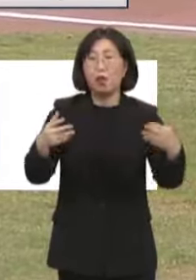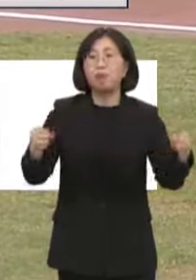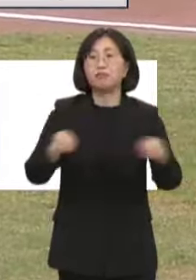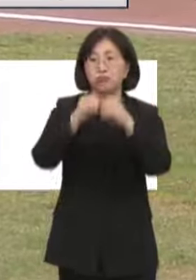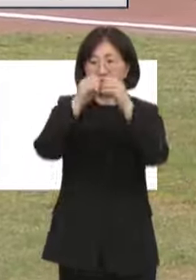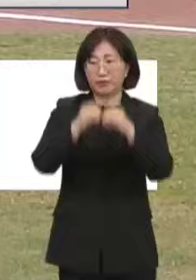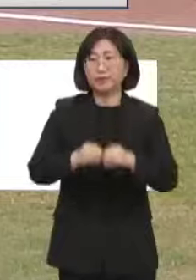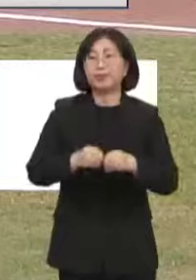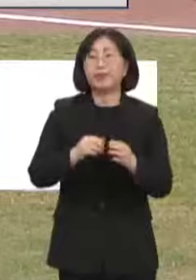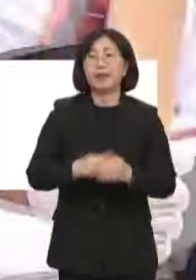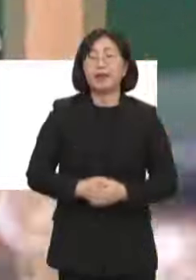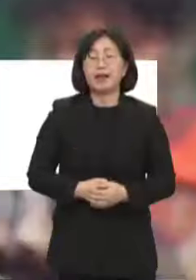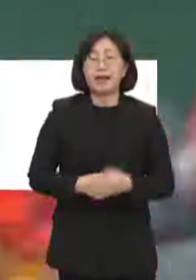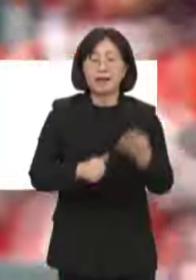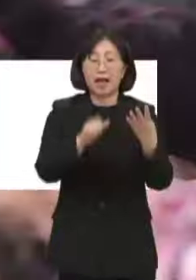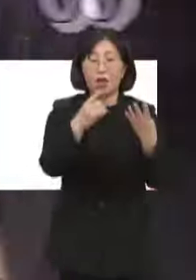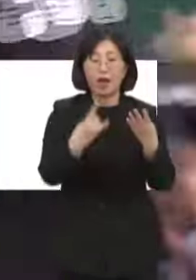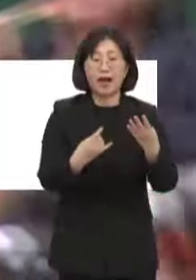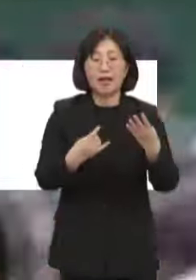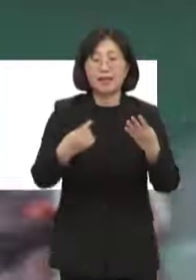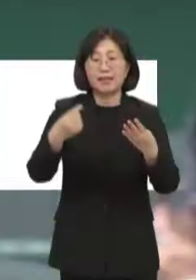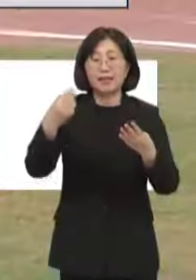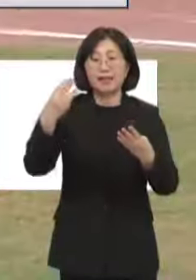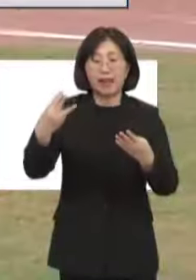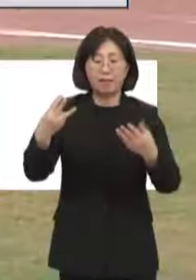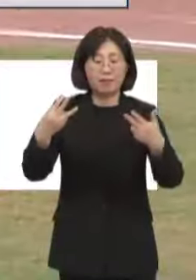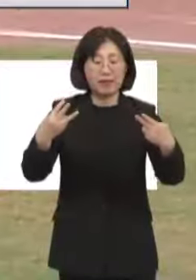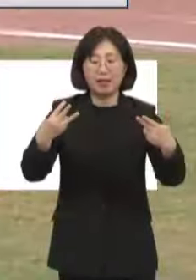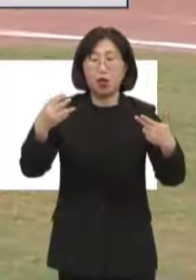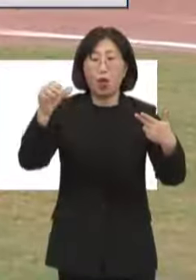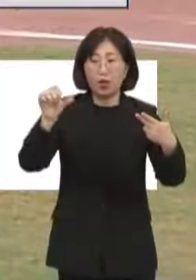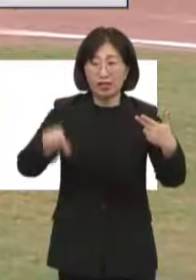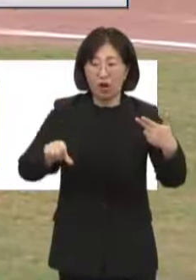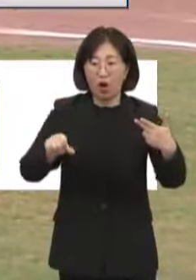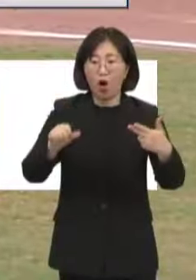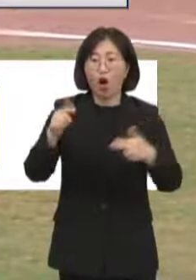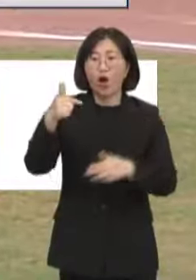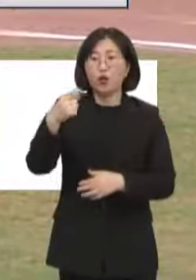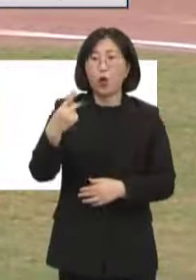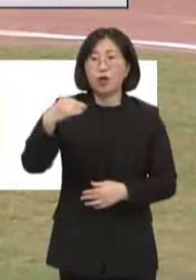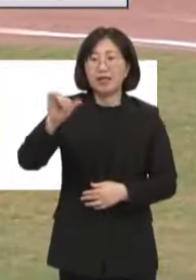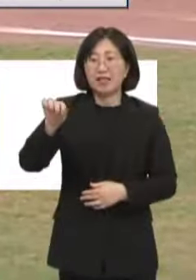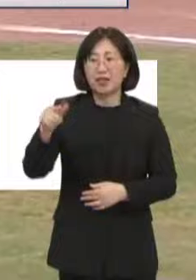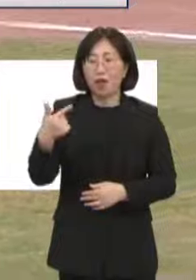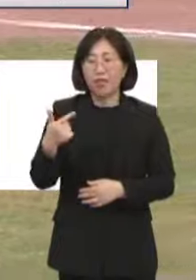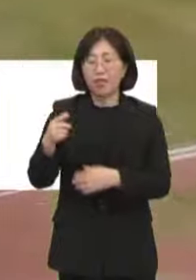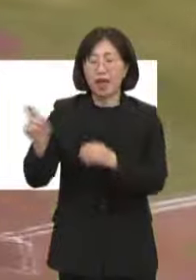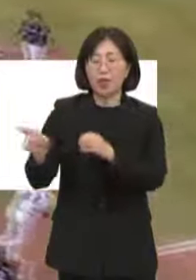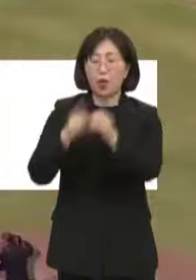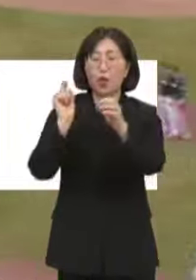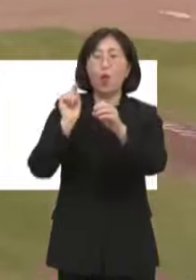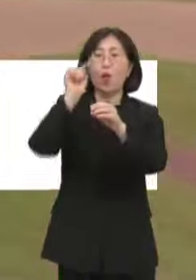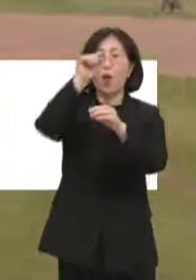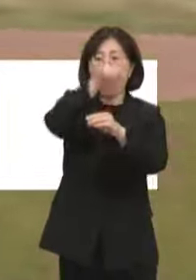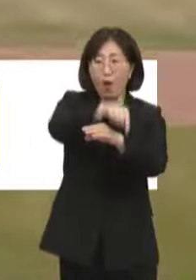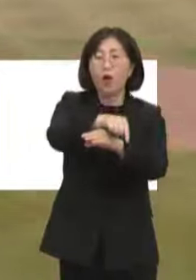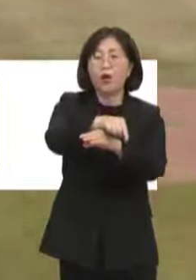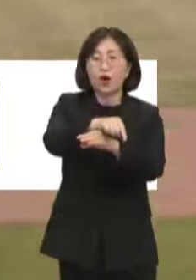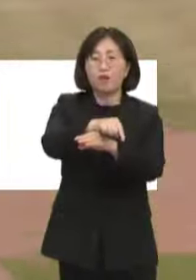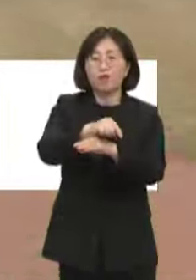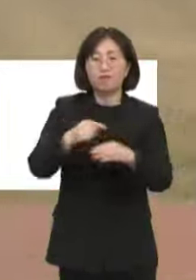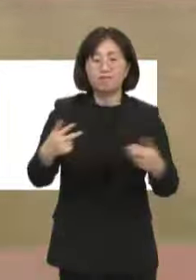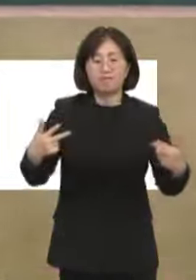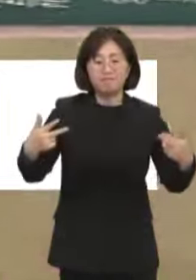거뒀습니다. 4회까지 3대7로 뒤지던 한화는 노시환의 홈런으로 추격을 알린 뒤 타선의 집중력을 앞세워